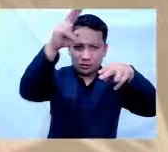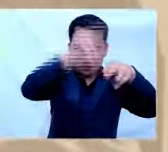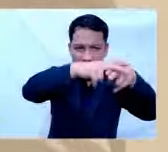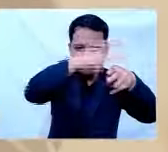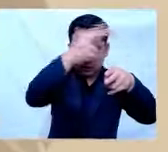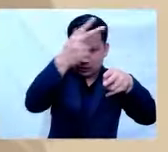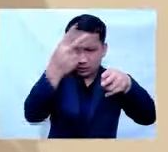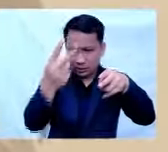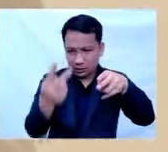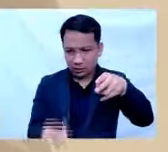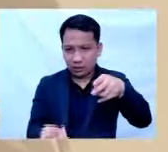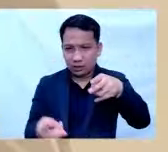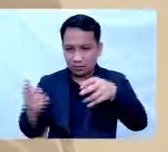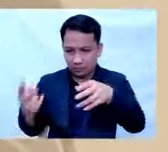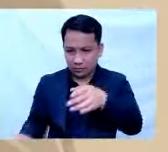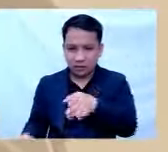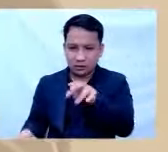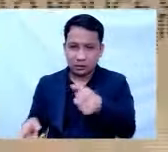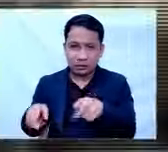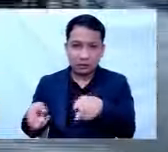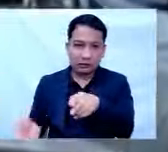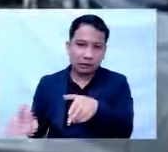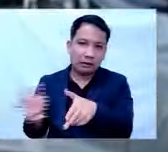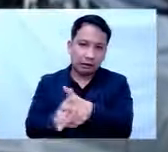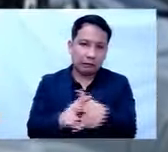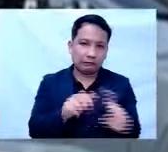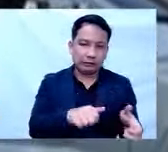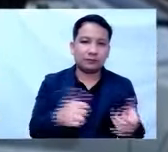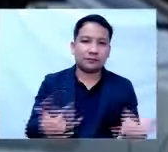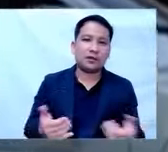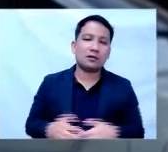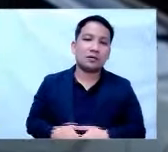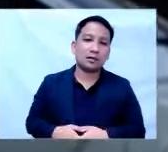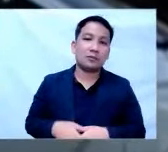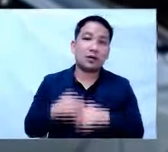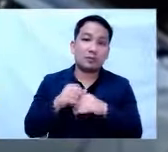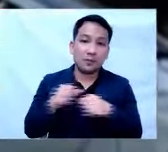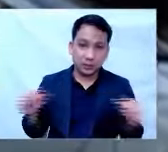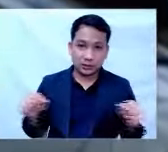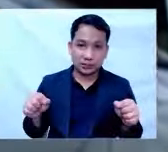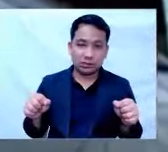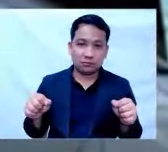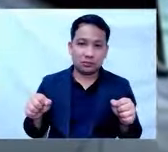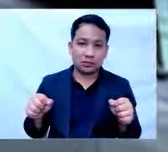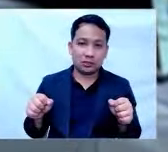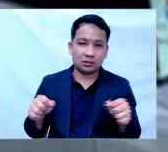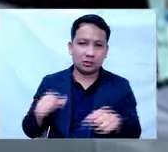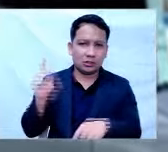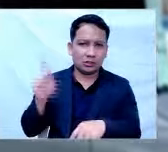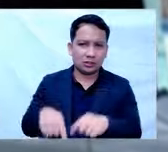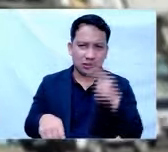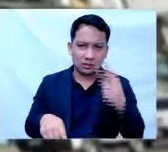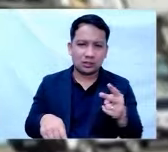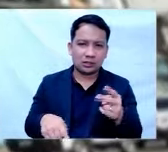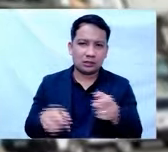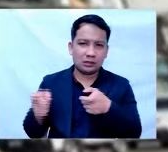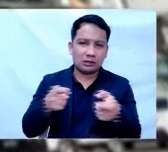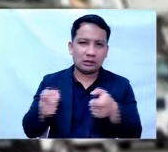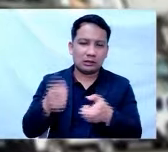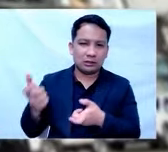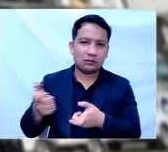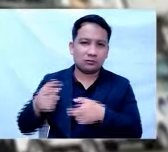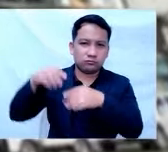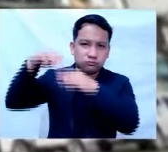simento, tumama doon sa isang motorista. Bagamat may safety net ang naturang gusali, hindi raw nito nakayang pigilan ang